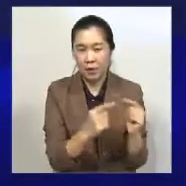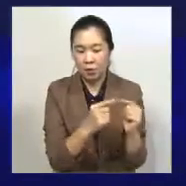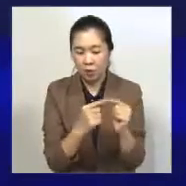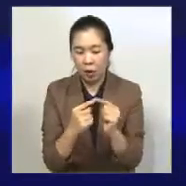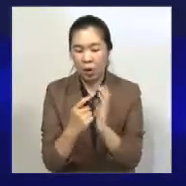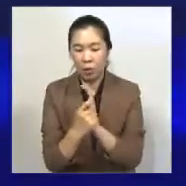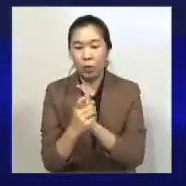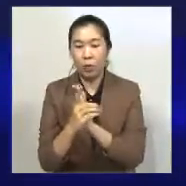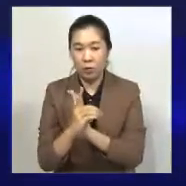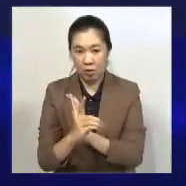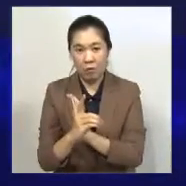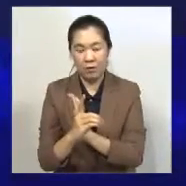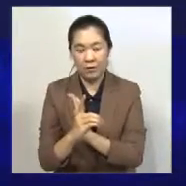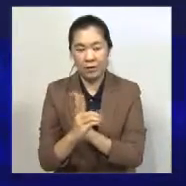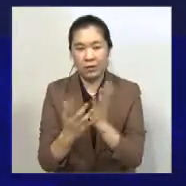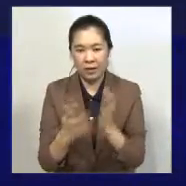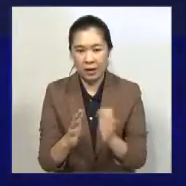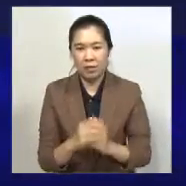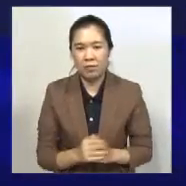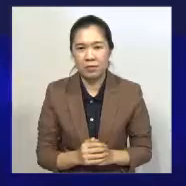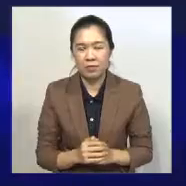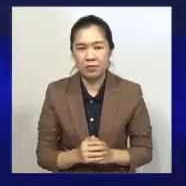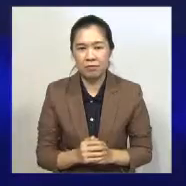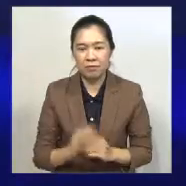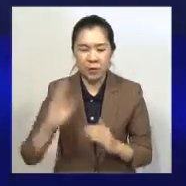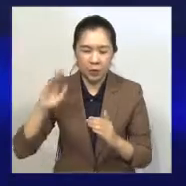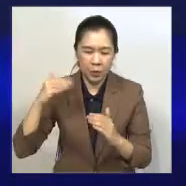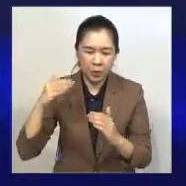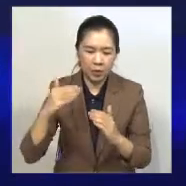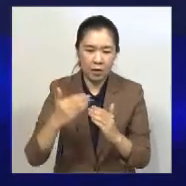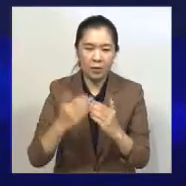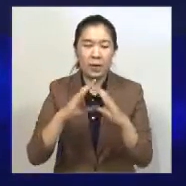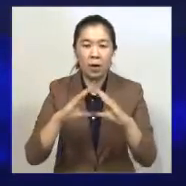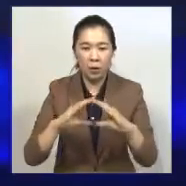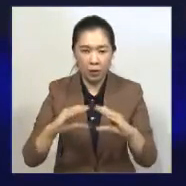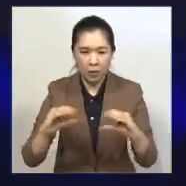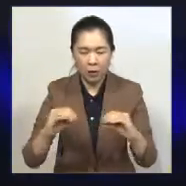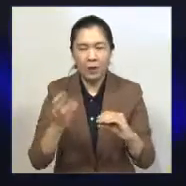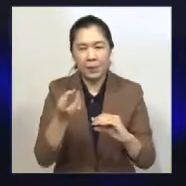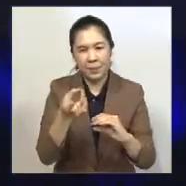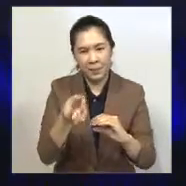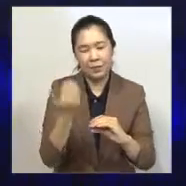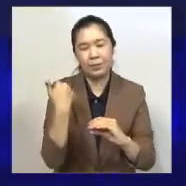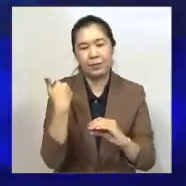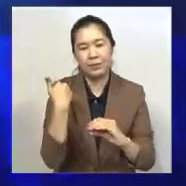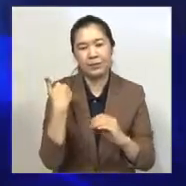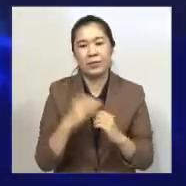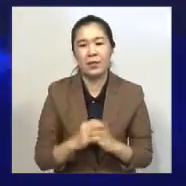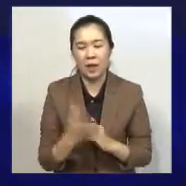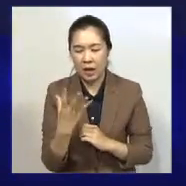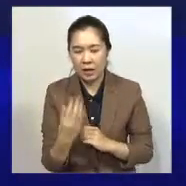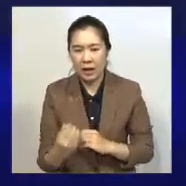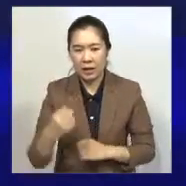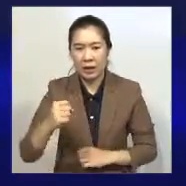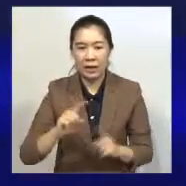อุดรธานีแล้วเนี่ยมันมีความเป็นไปได้ที่จะอ่อนกำลังลงอีกน ะ เมื่ออ่อนกำลังลงอีกก็เหลือระดับ